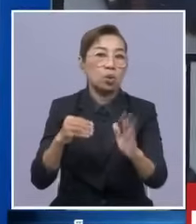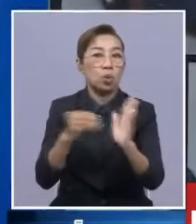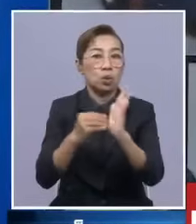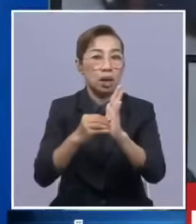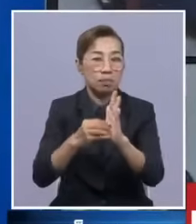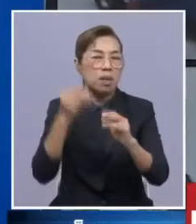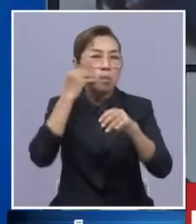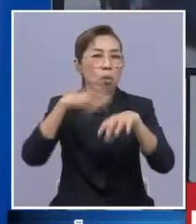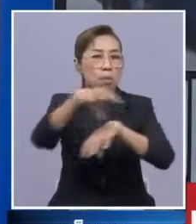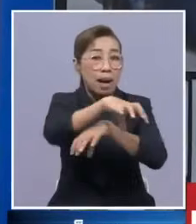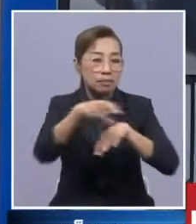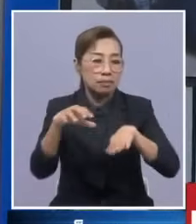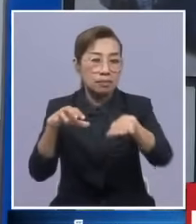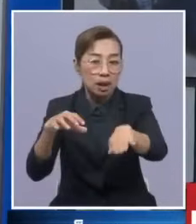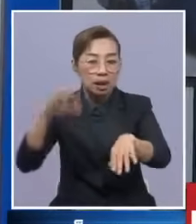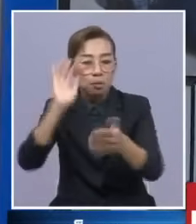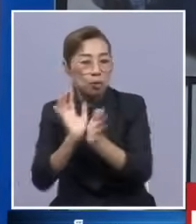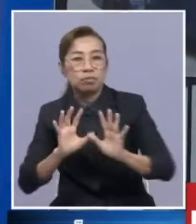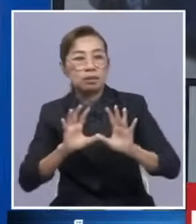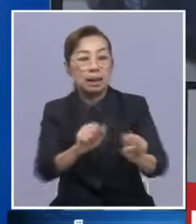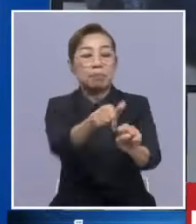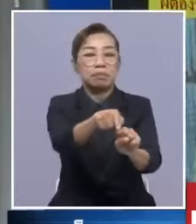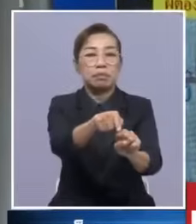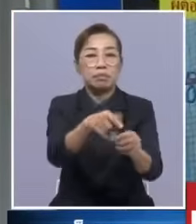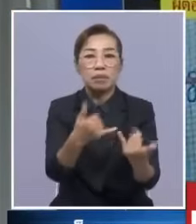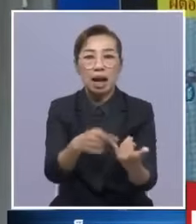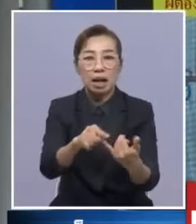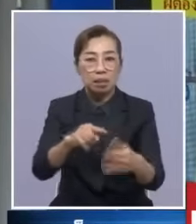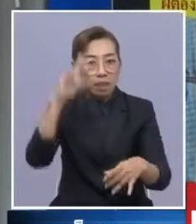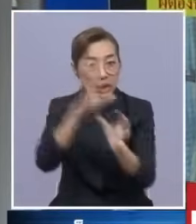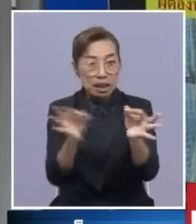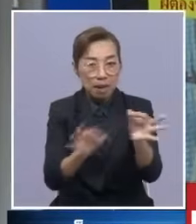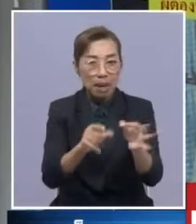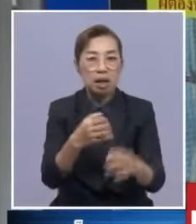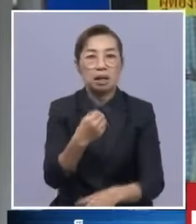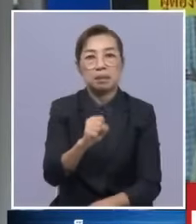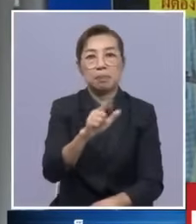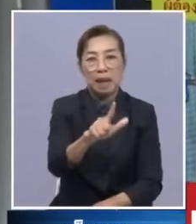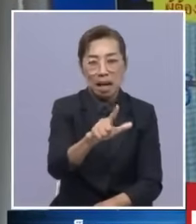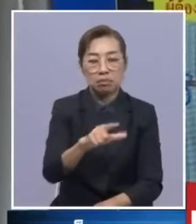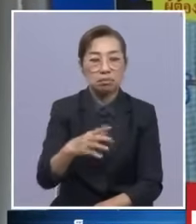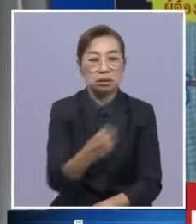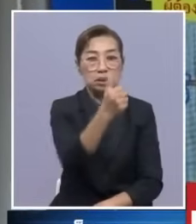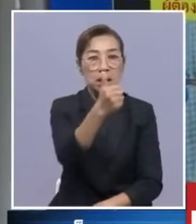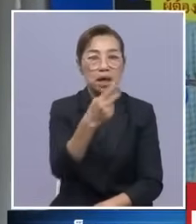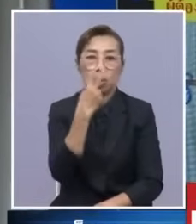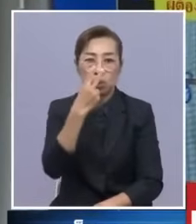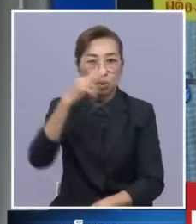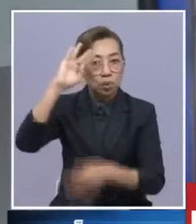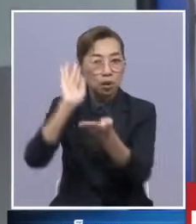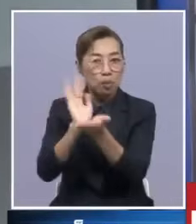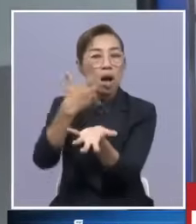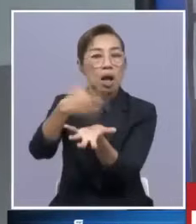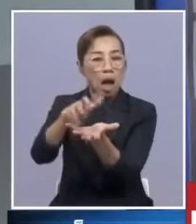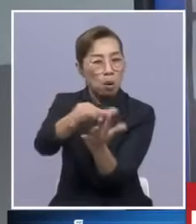าแสดงตัวในการตรวจค้นและก็จับกลุ่มก็สามารถที่จะยึดยาบ้าได้10ล้านเม็ดเดี๋ยวลองไปฟังเสียงการปฏิบัติ